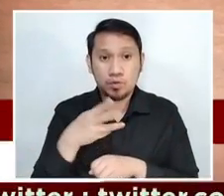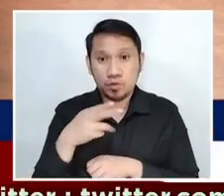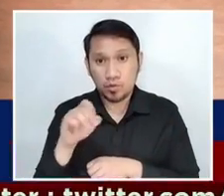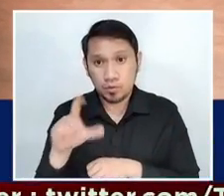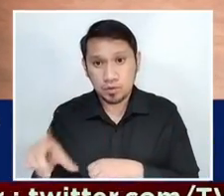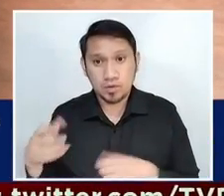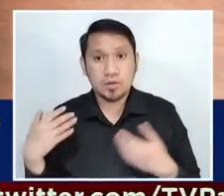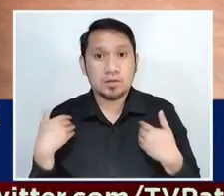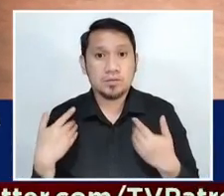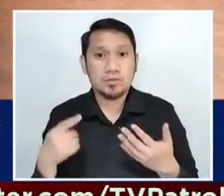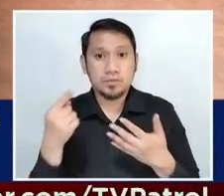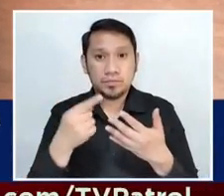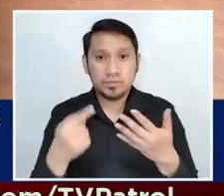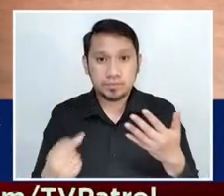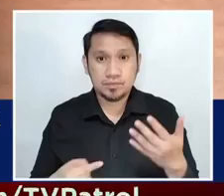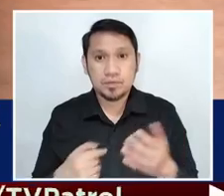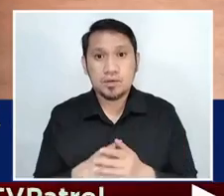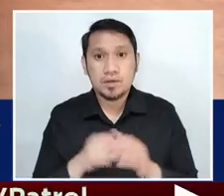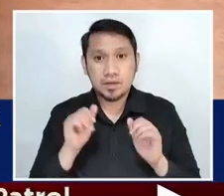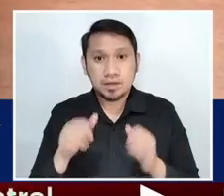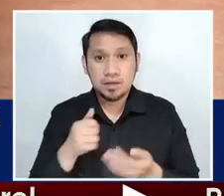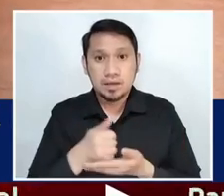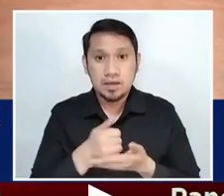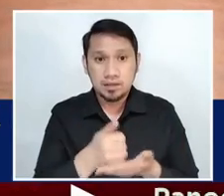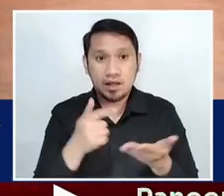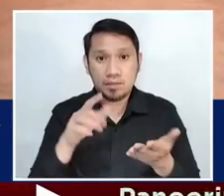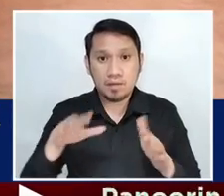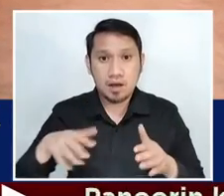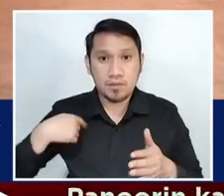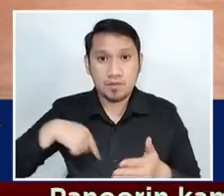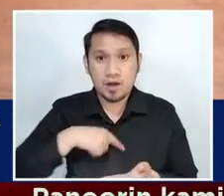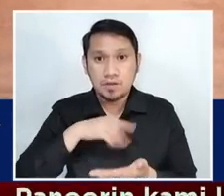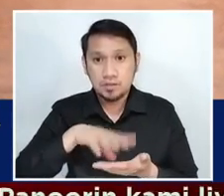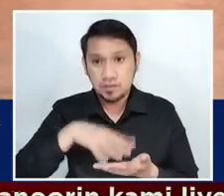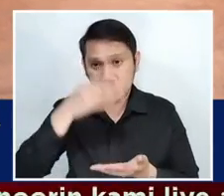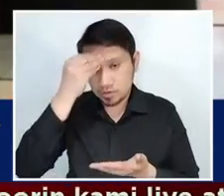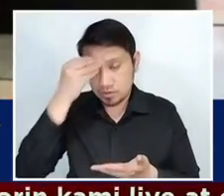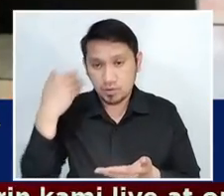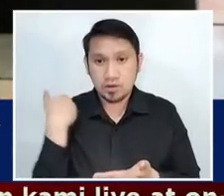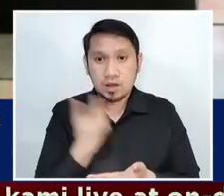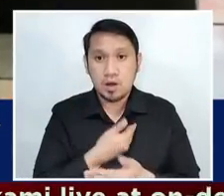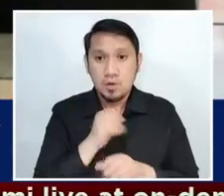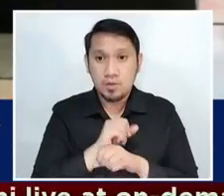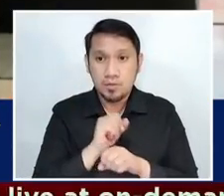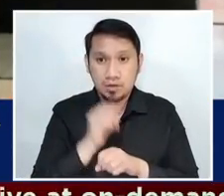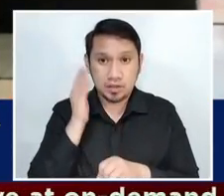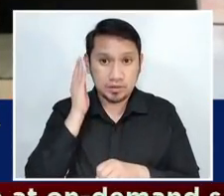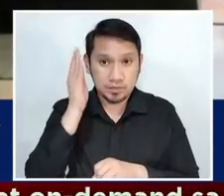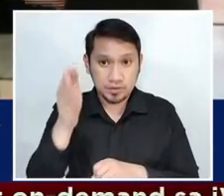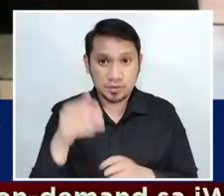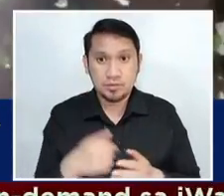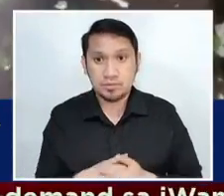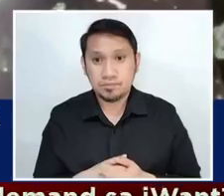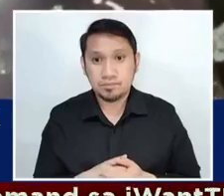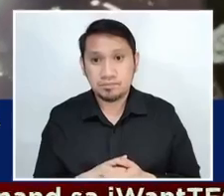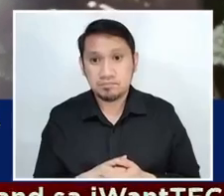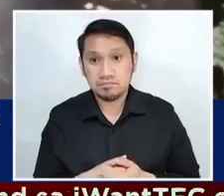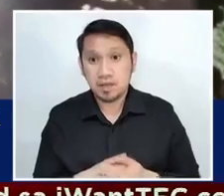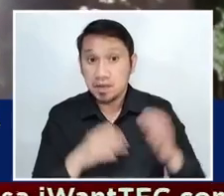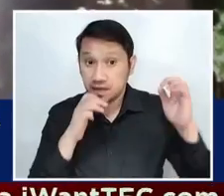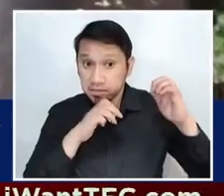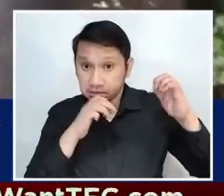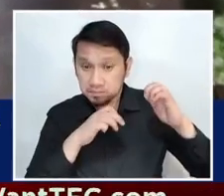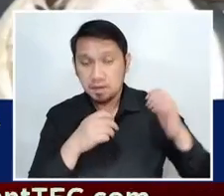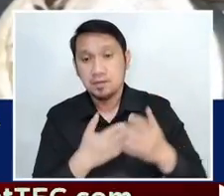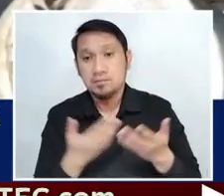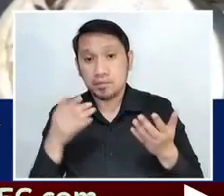yes. Now, nakakatulong for us to learn and for our work in the future. Umaasa si Blatchley na sa pamamagitan